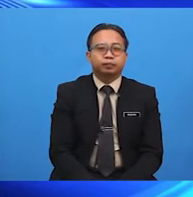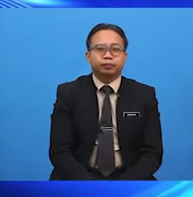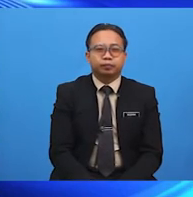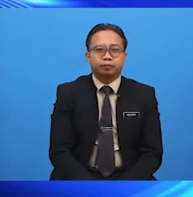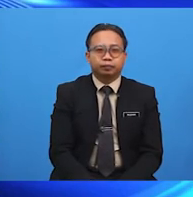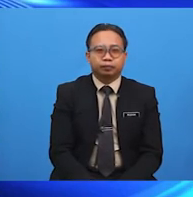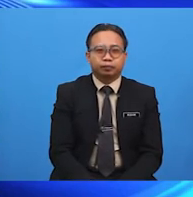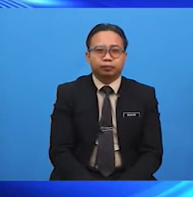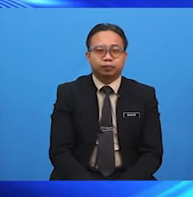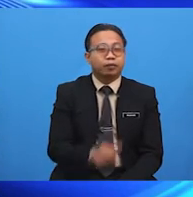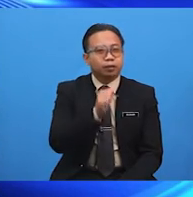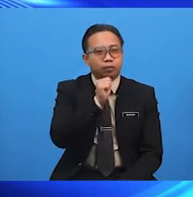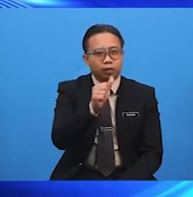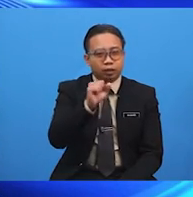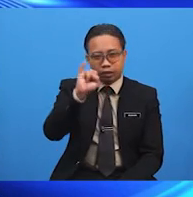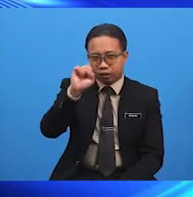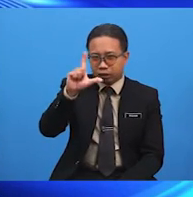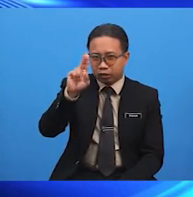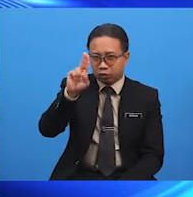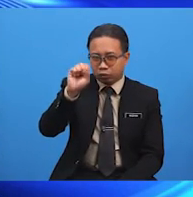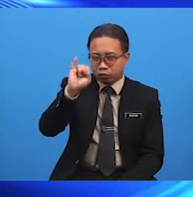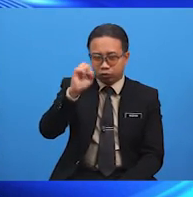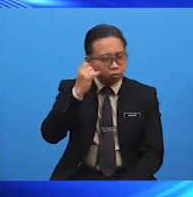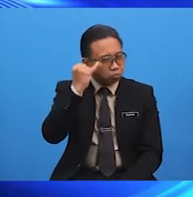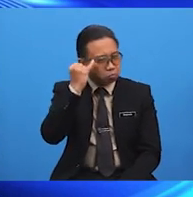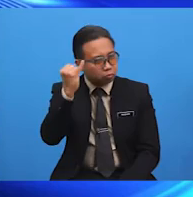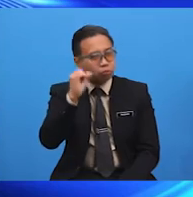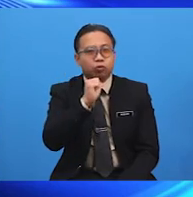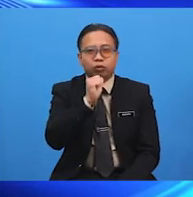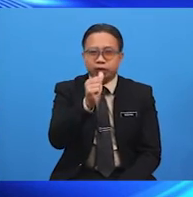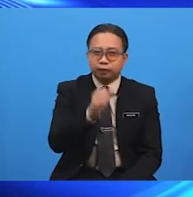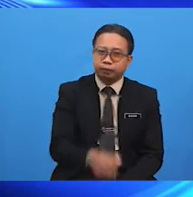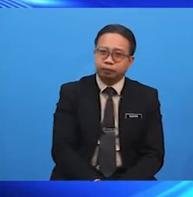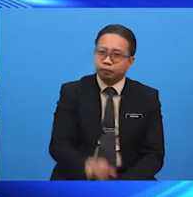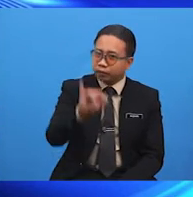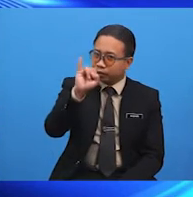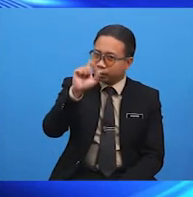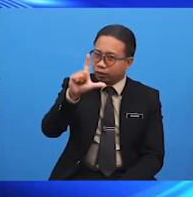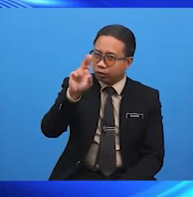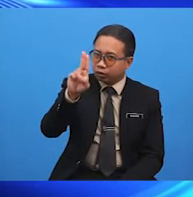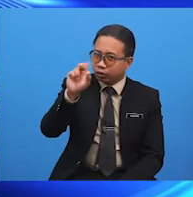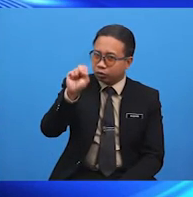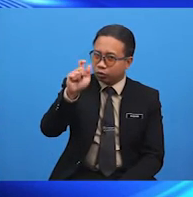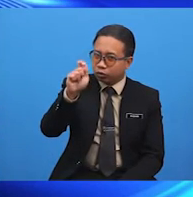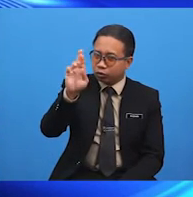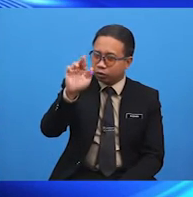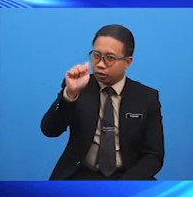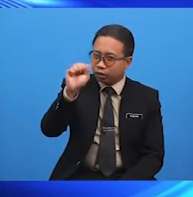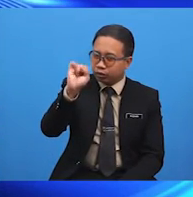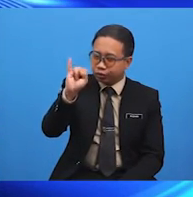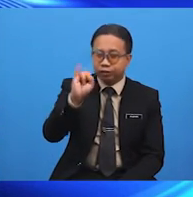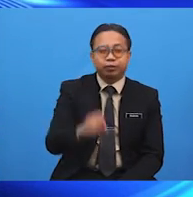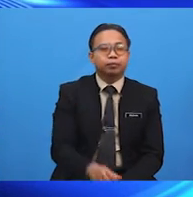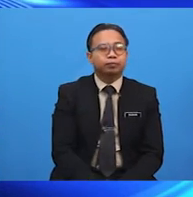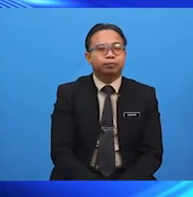Ilustrasi. Ya, ya, bukannya ilusi. Faham tak Cikgu Wan? Ya, faham. Saya ulang sekali lagi. Ya. Ilustrasi. Bukan ilusi, ya? Ya,